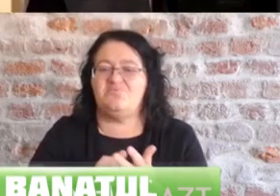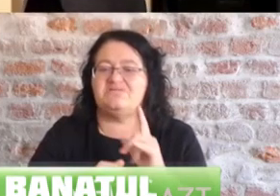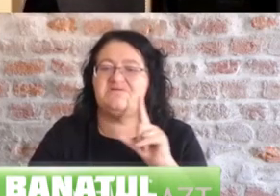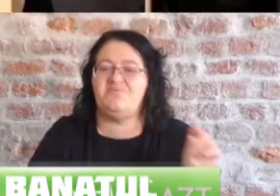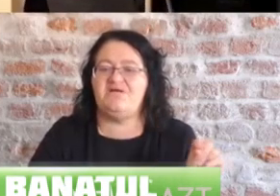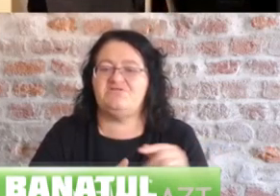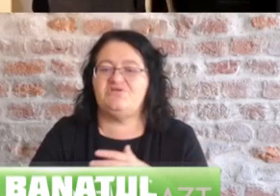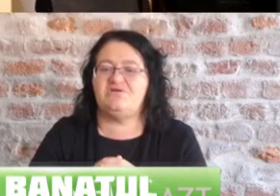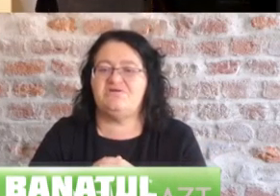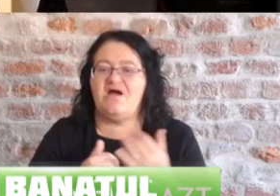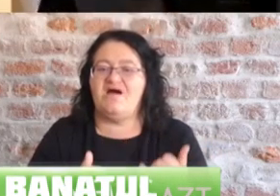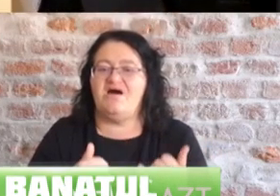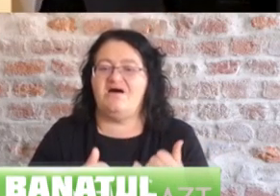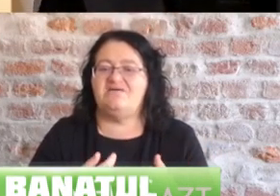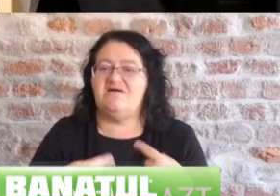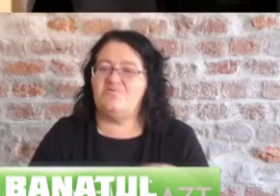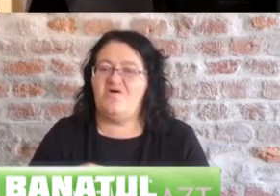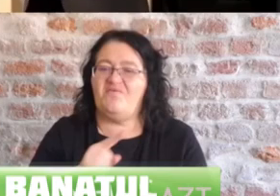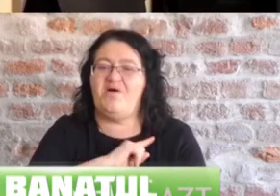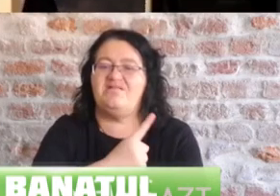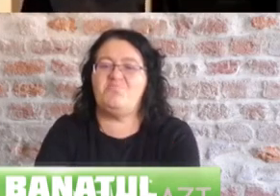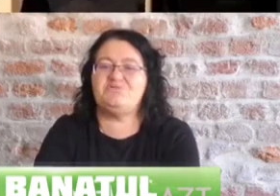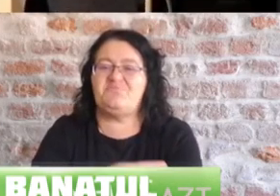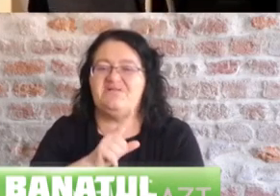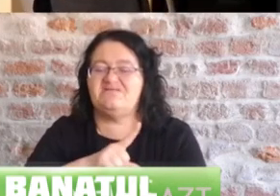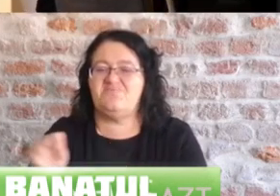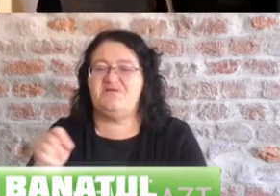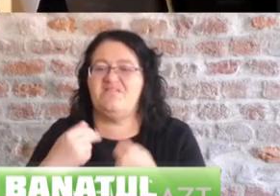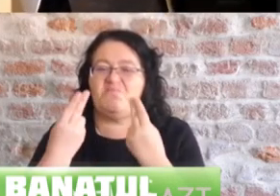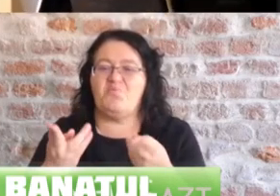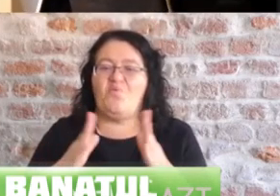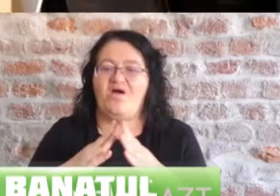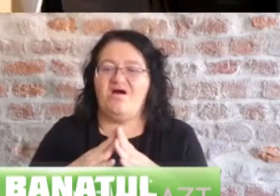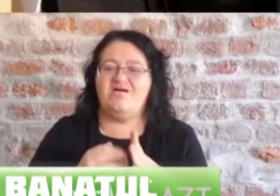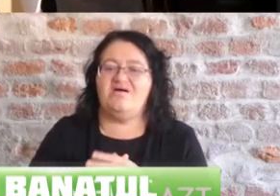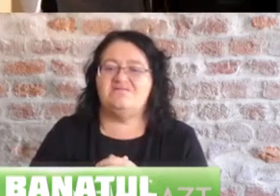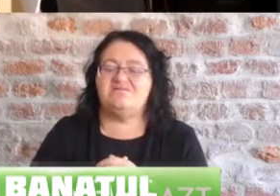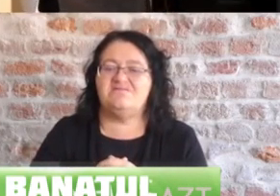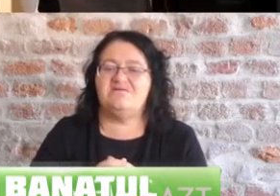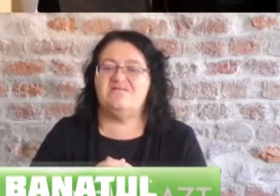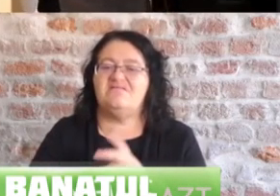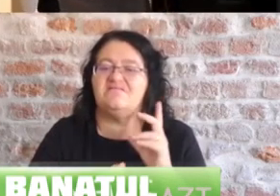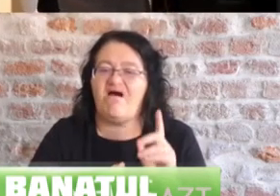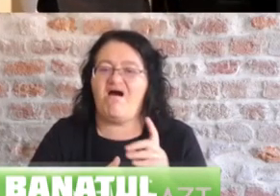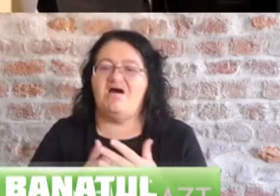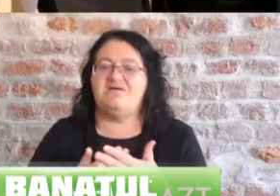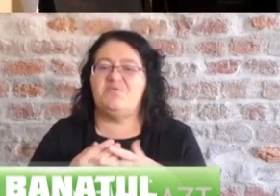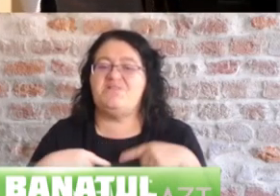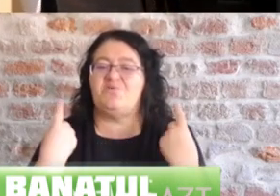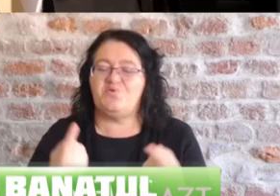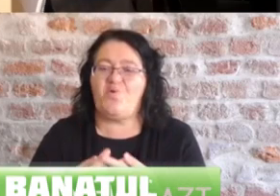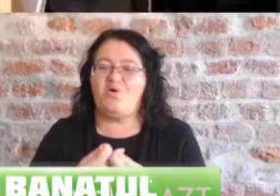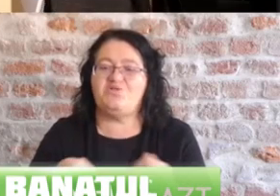plece astăzi, nu aveau o altă modalitate în care să se întoarcă acasă. Însă, pentru